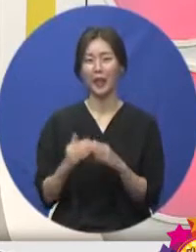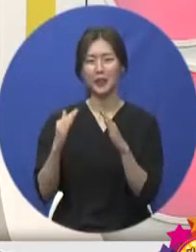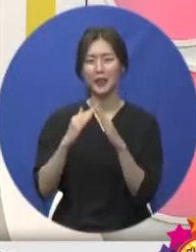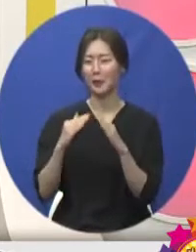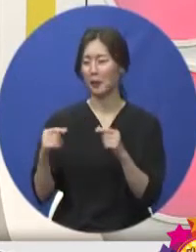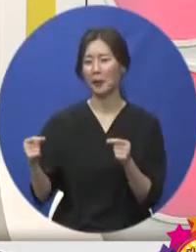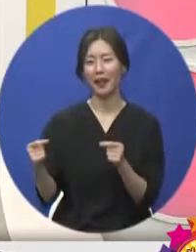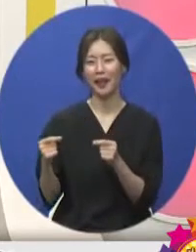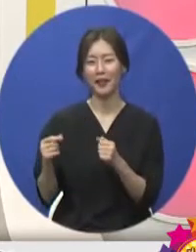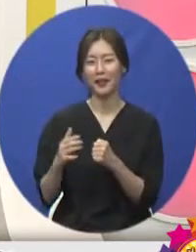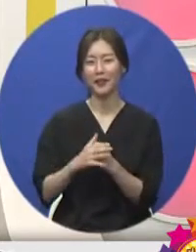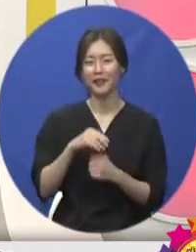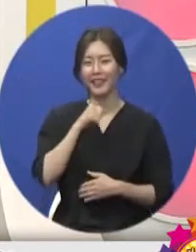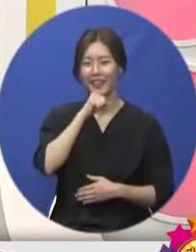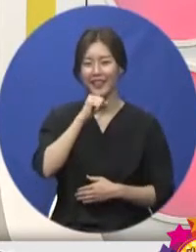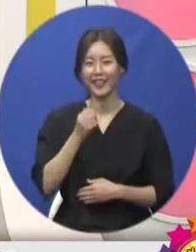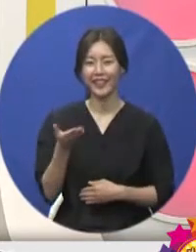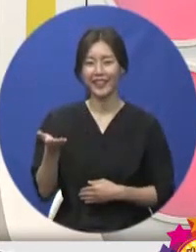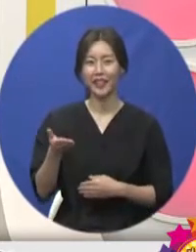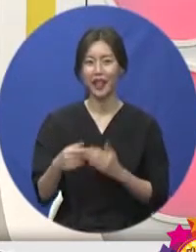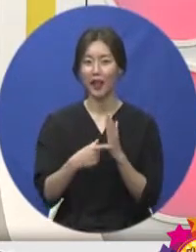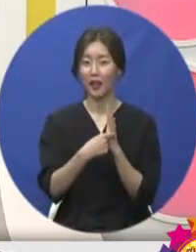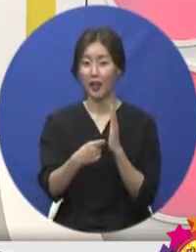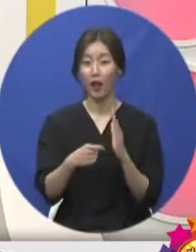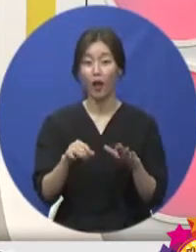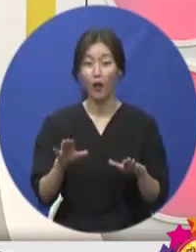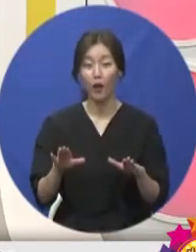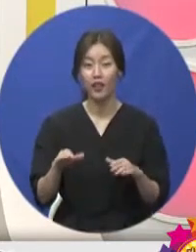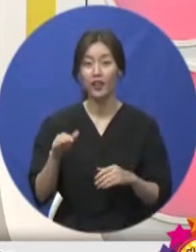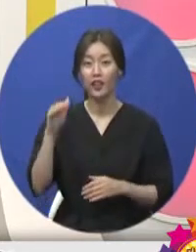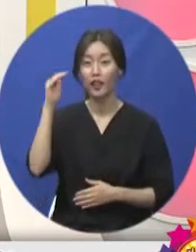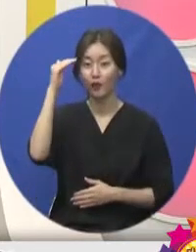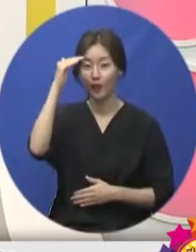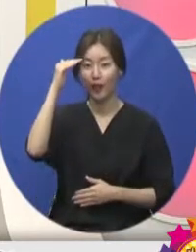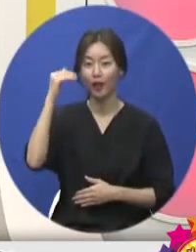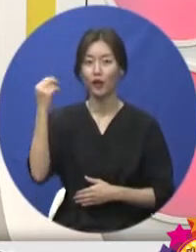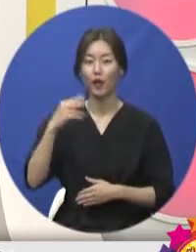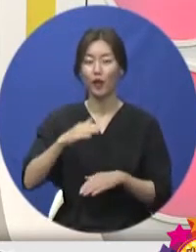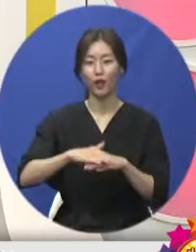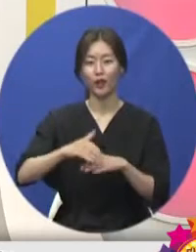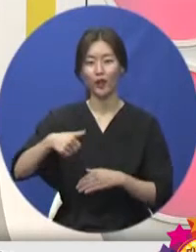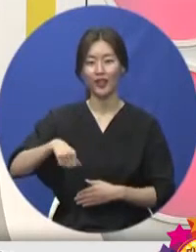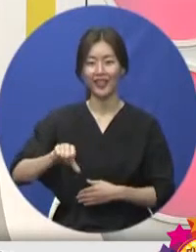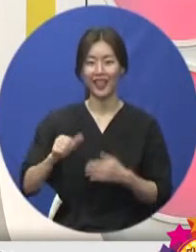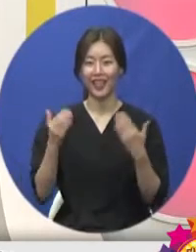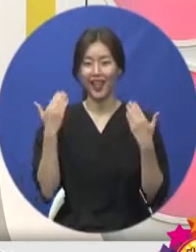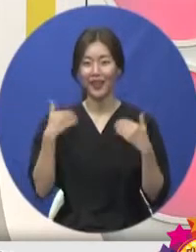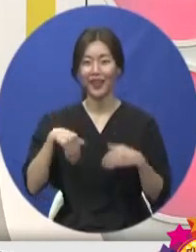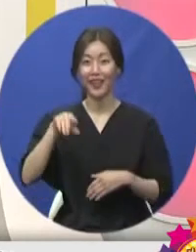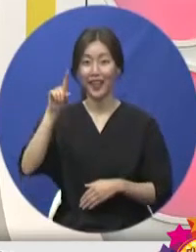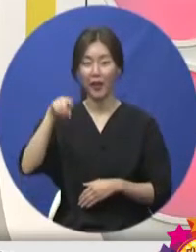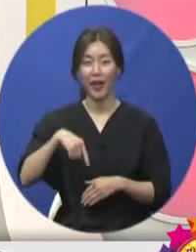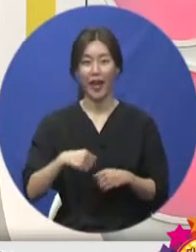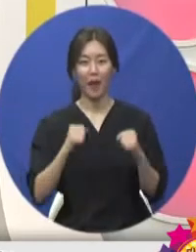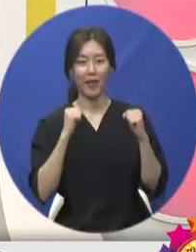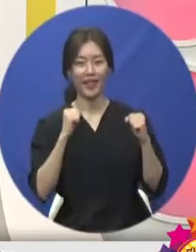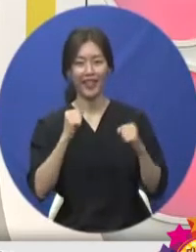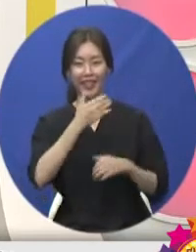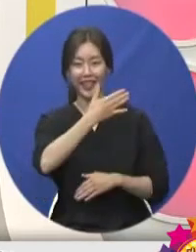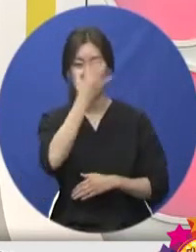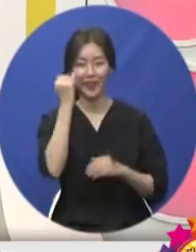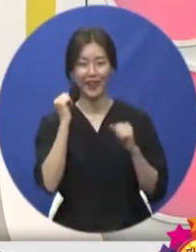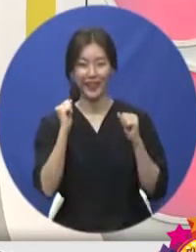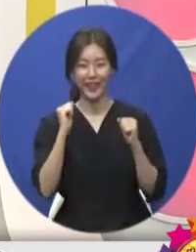예, 그래, 지금 예. 오늘 또 사돈도 앉았고요. 예. 구경하고 있고, 손자가 아. 학교 갔다 와서 우리 할머니 화이팅 조금 전에 했거든요.